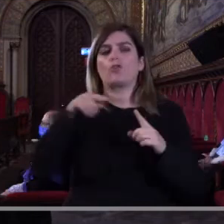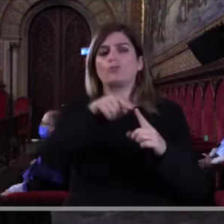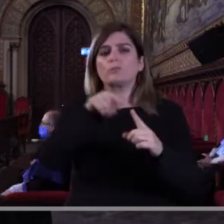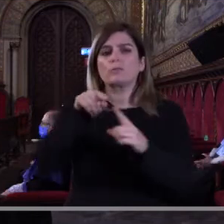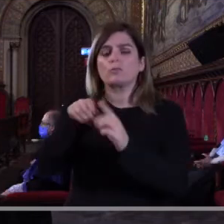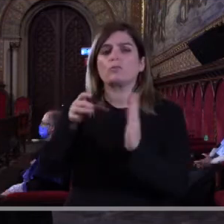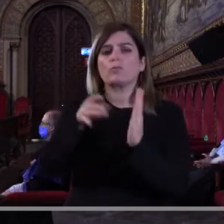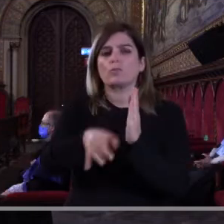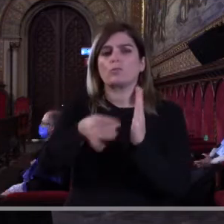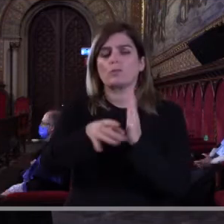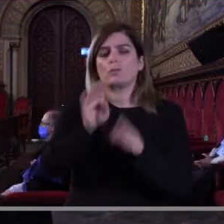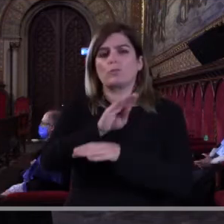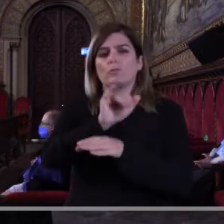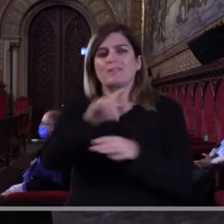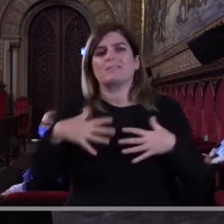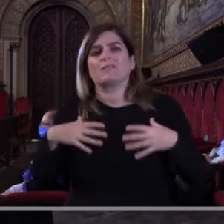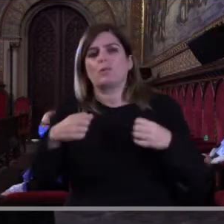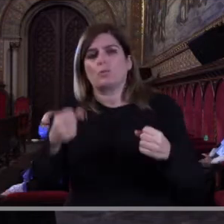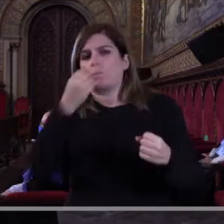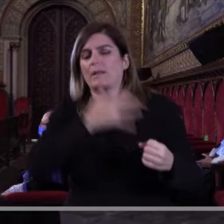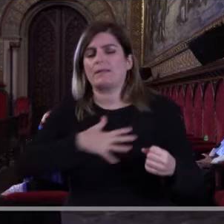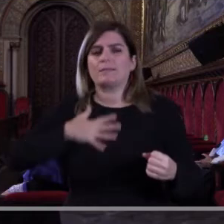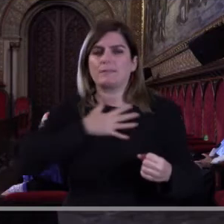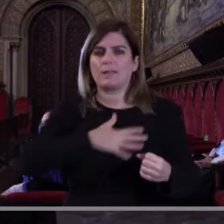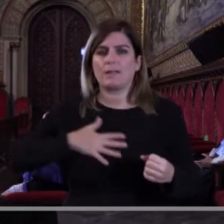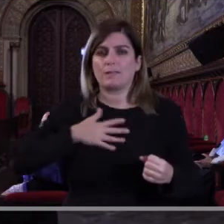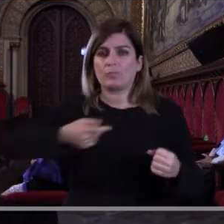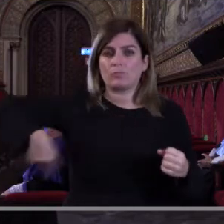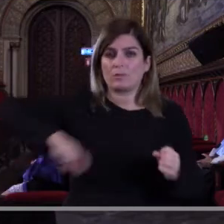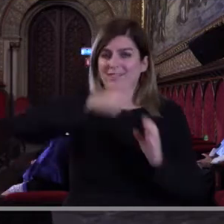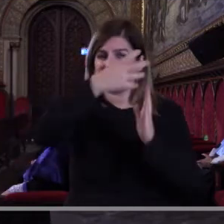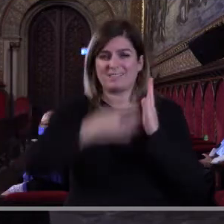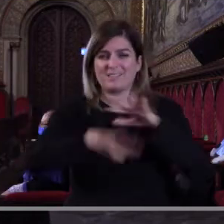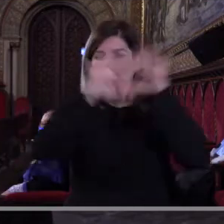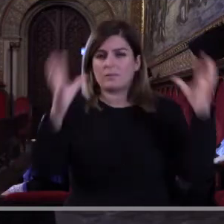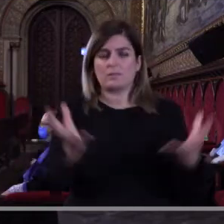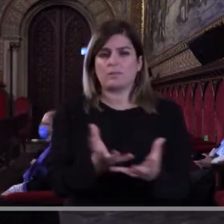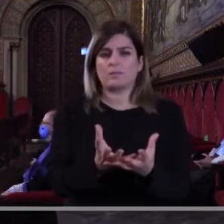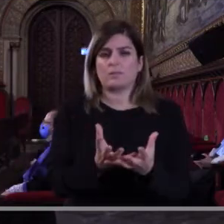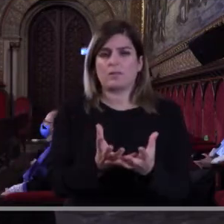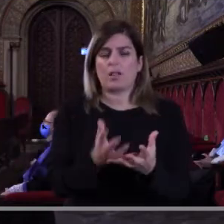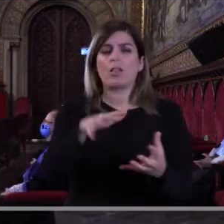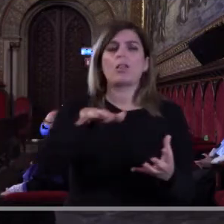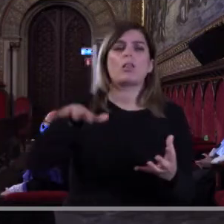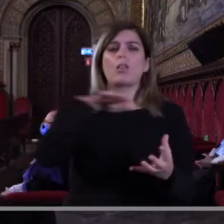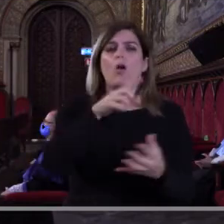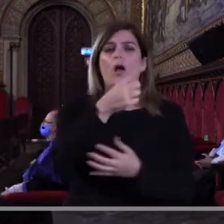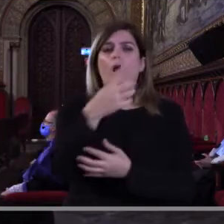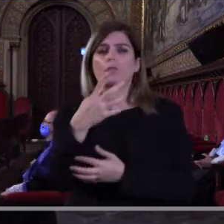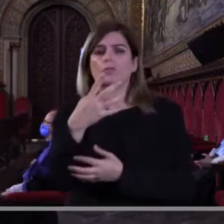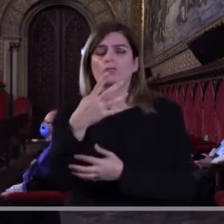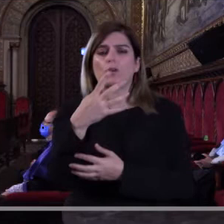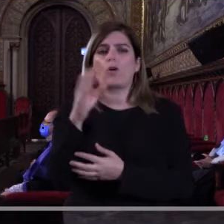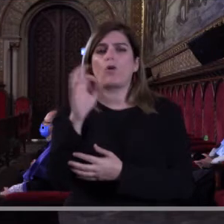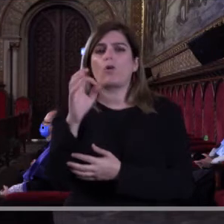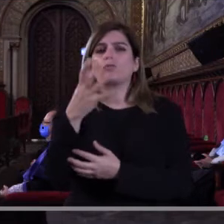qualitat de l'educació i de salut i benestar, situant-se a nivell mundial en els llocs 14 i